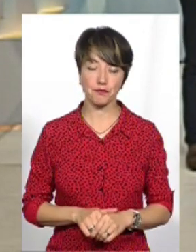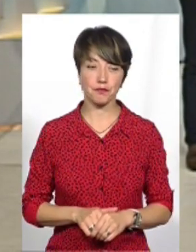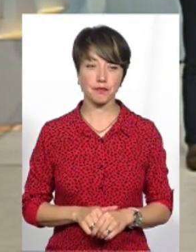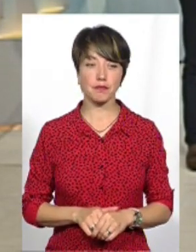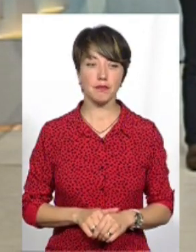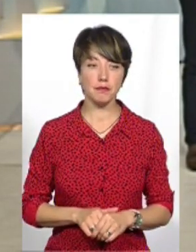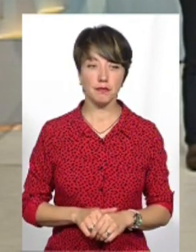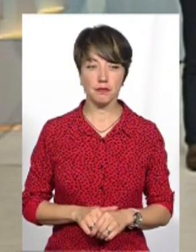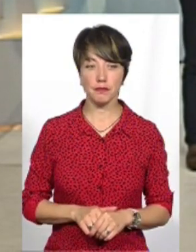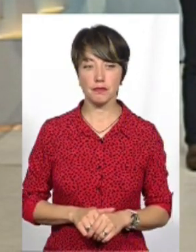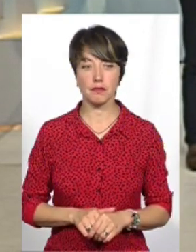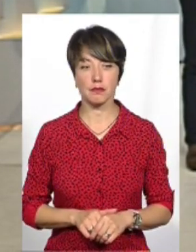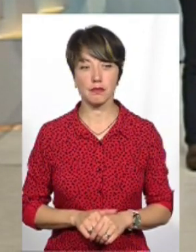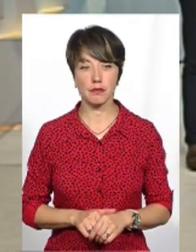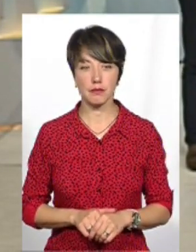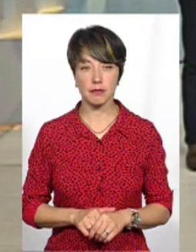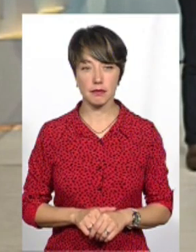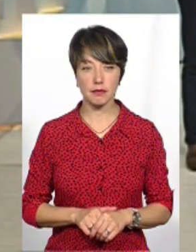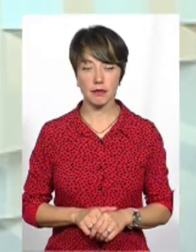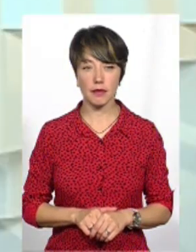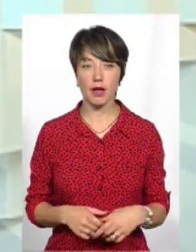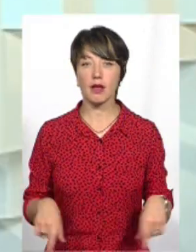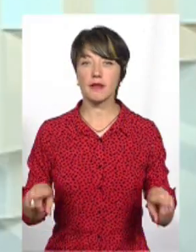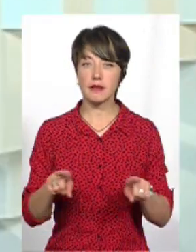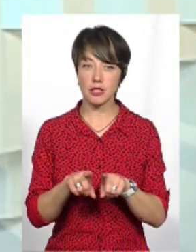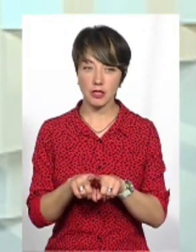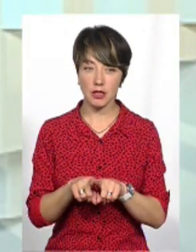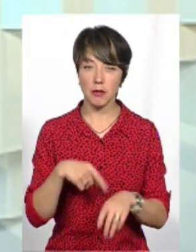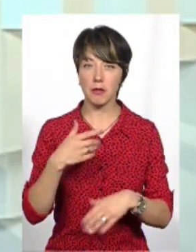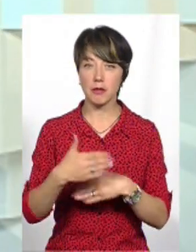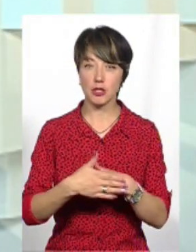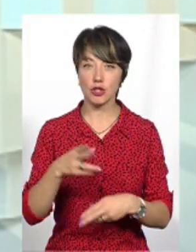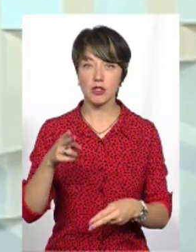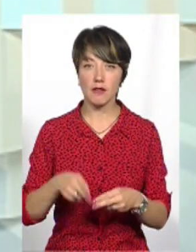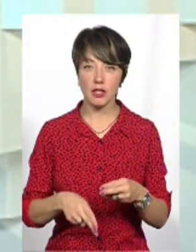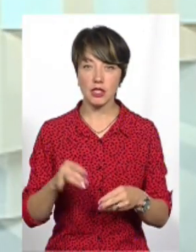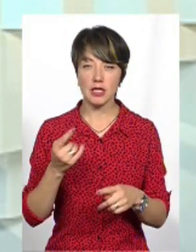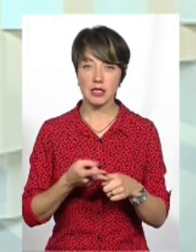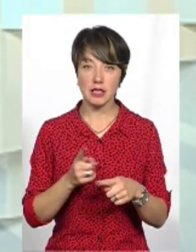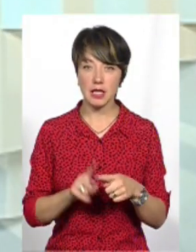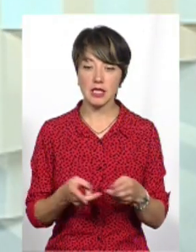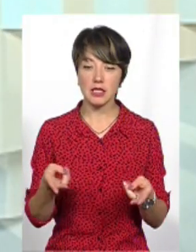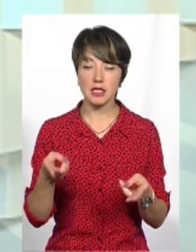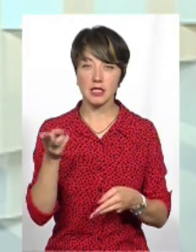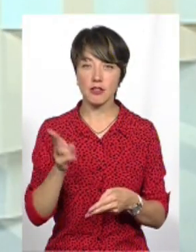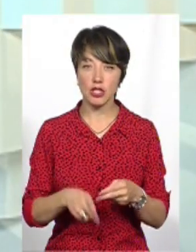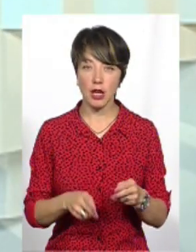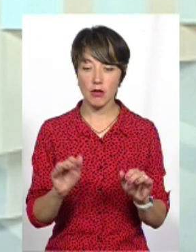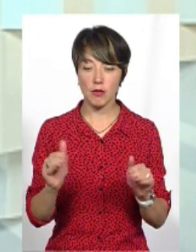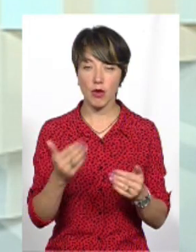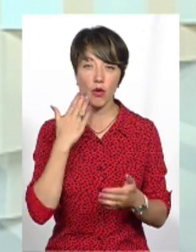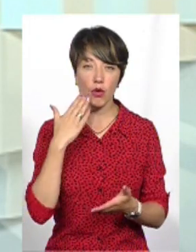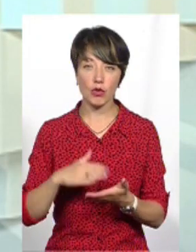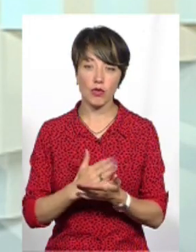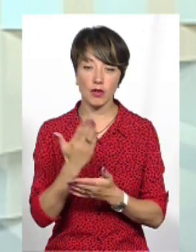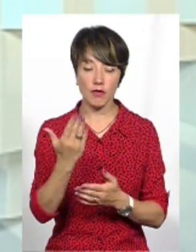Я рахую, що так. Зрозуміла. І усе ж таки ближче ми до завершення. І це завершальна порція бліців на знання, на